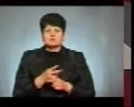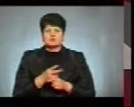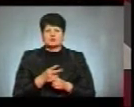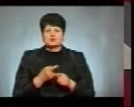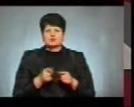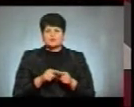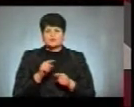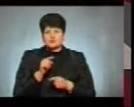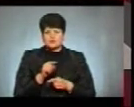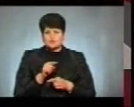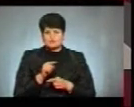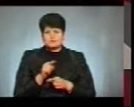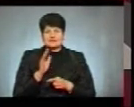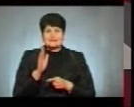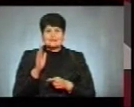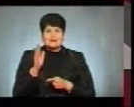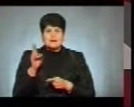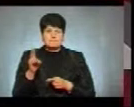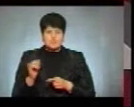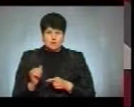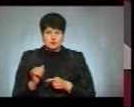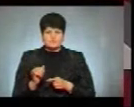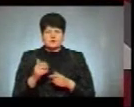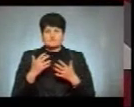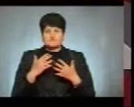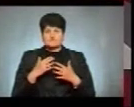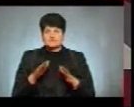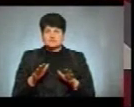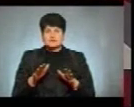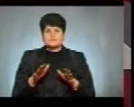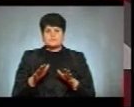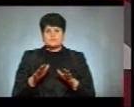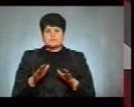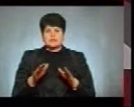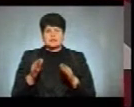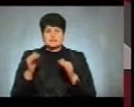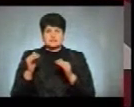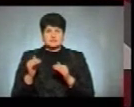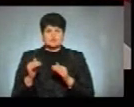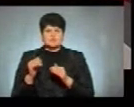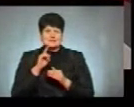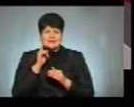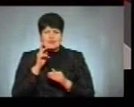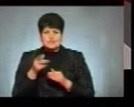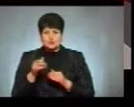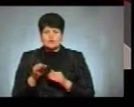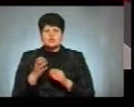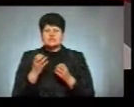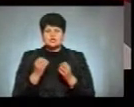цю динаміку уже не східну Зеленського, і це ще